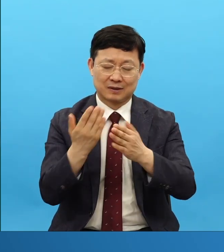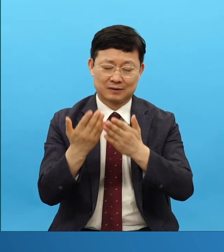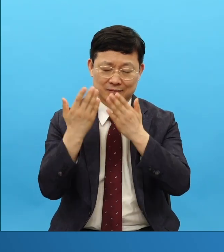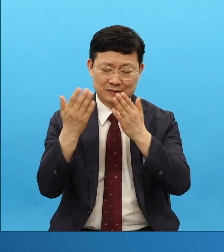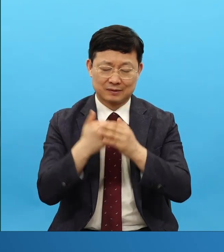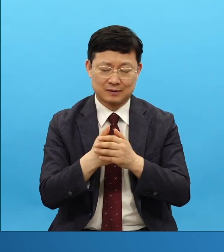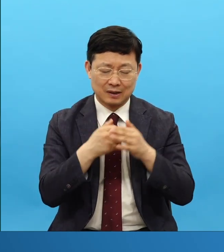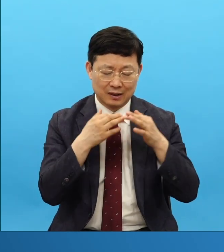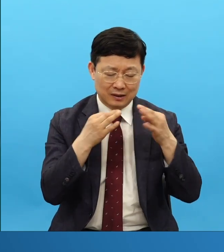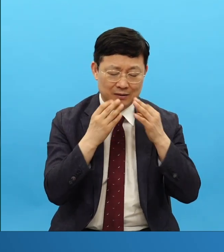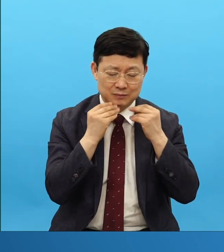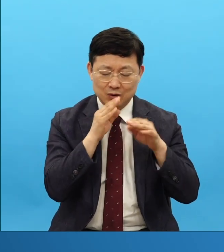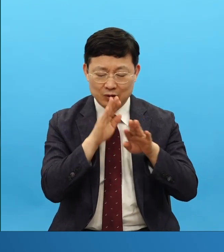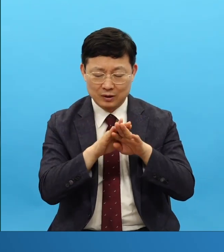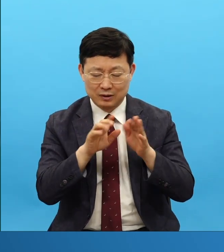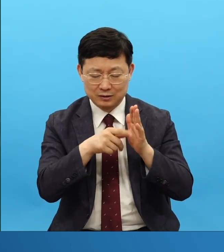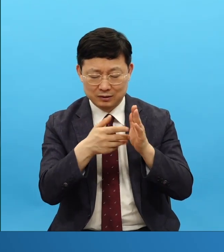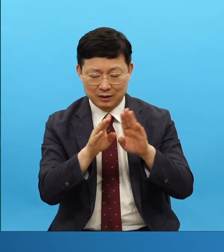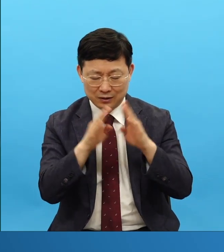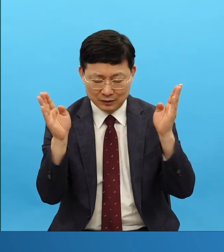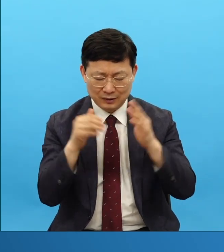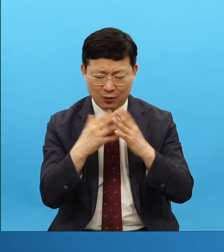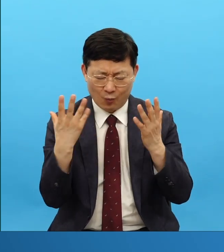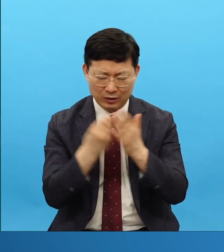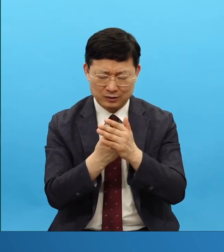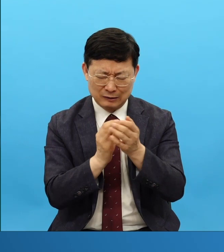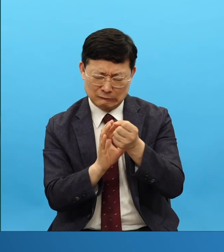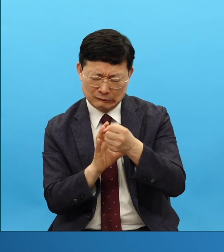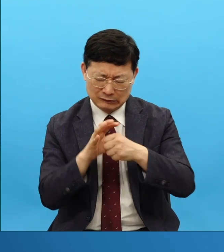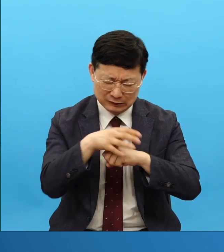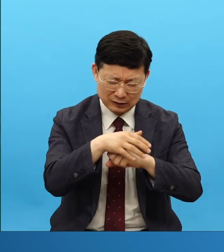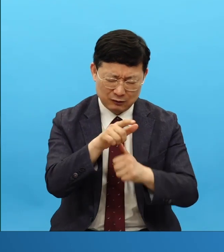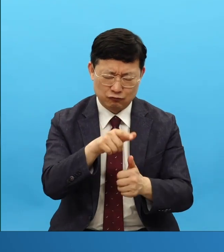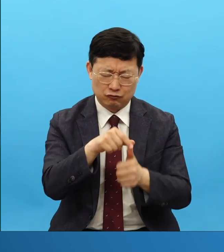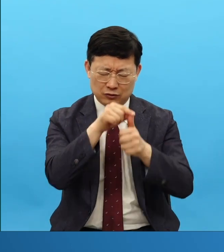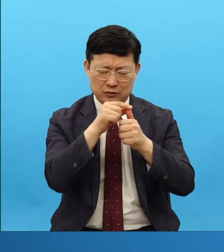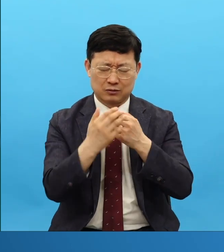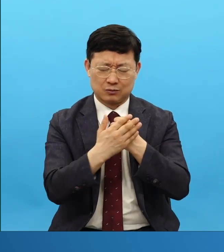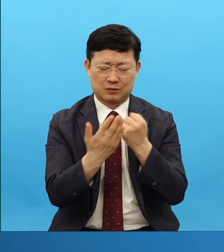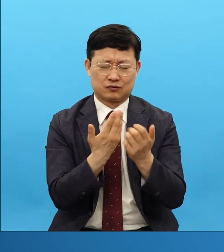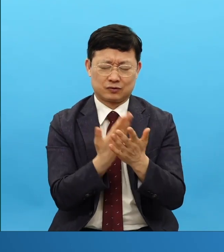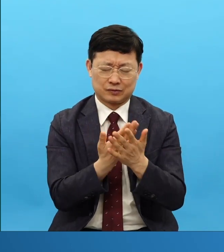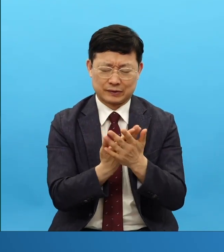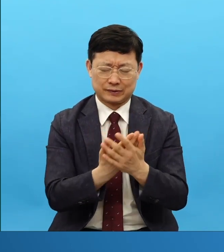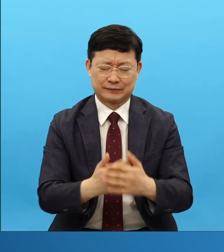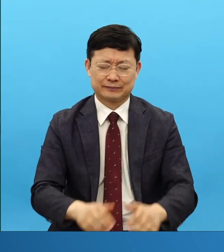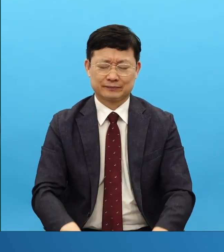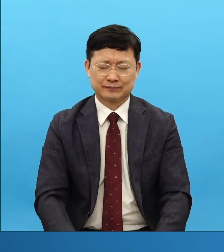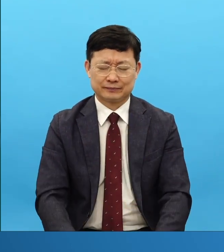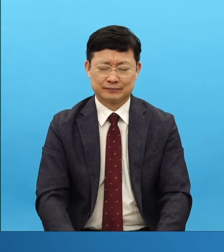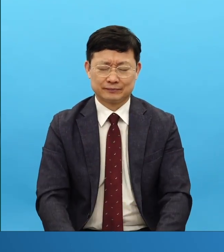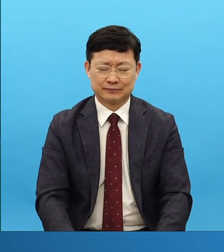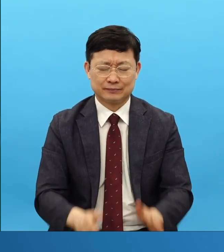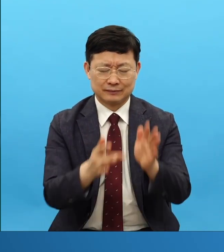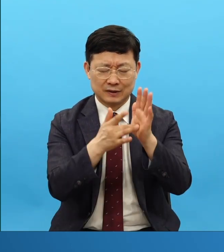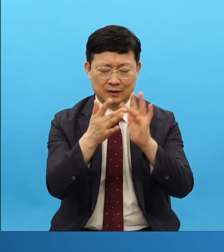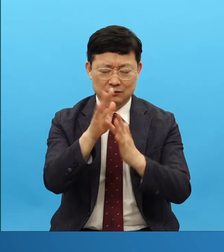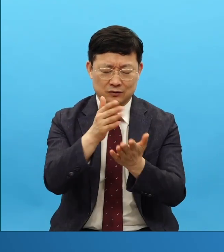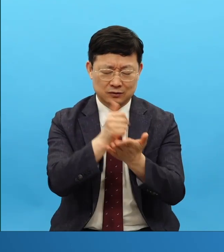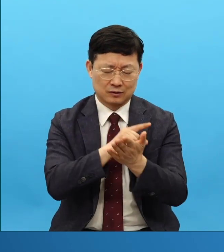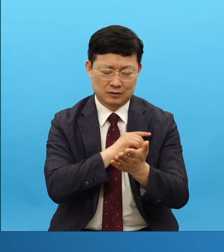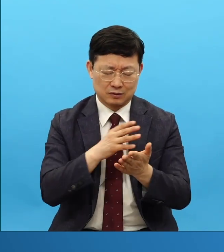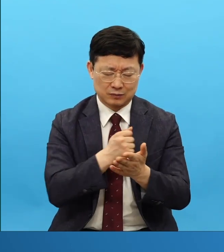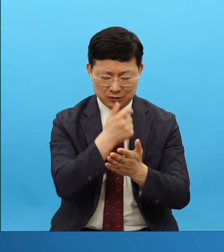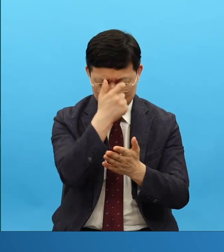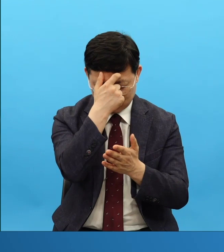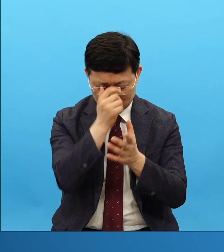opening the 금토일 remnant 시대를 age. 열어서 완전히 세계를 살리게 해주옵소서. Open the 3-day weekend age to save the world. 예수 그리스도